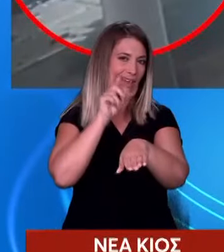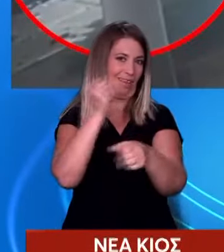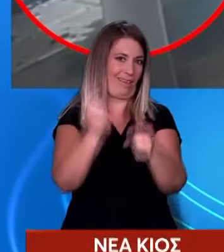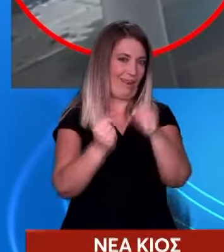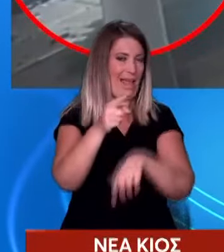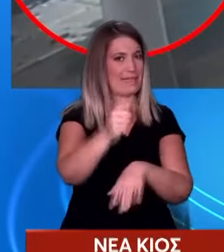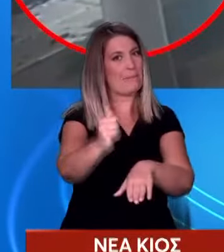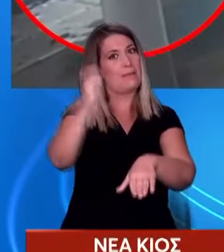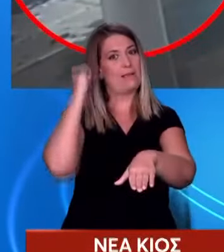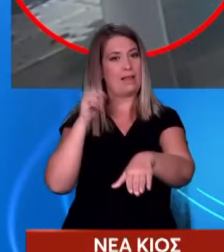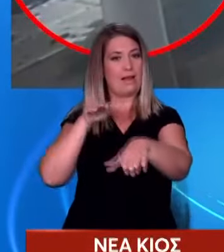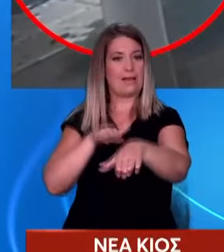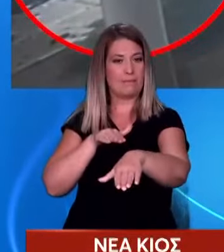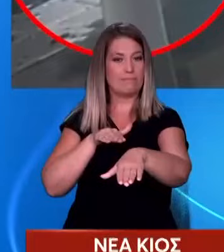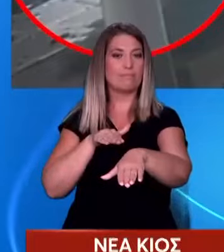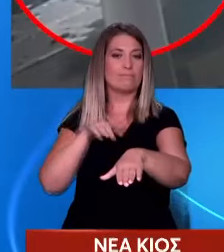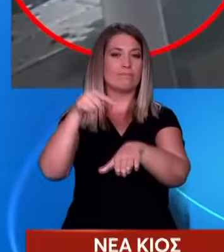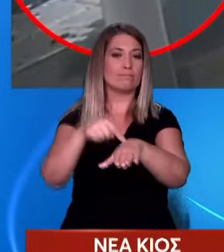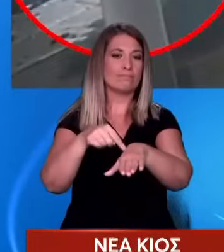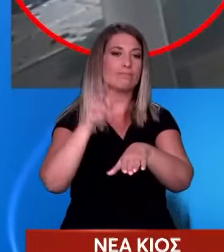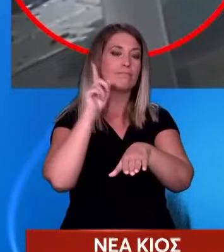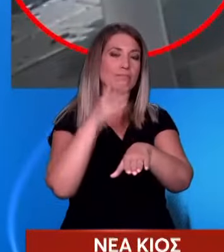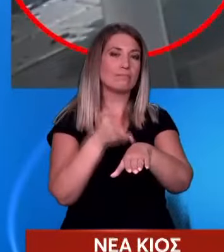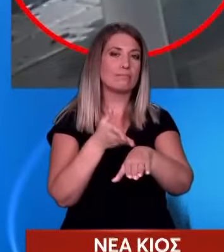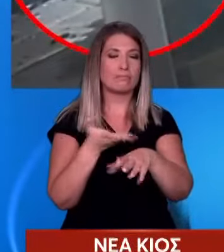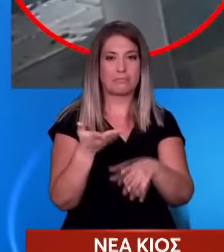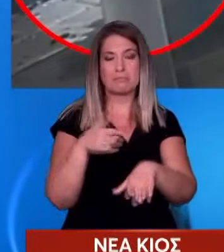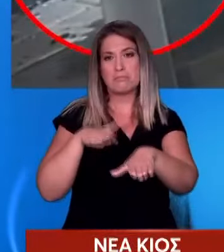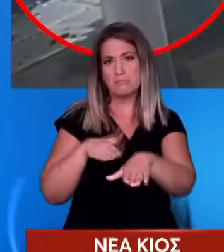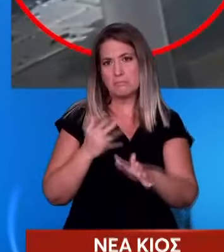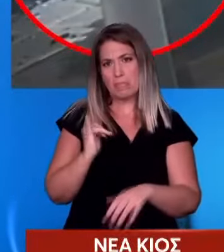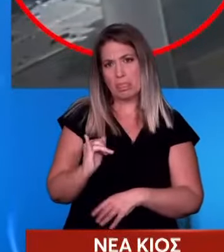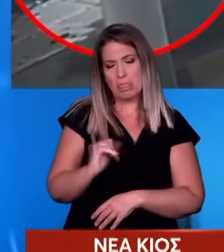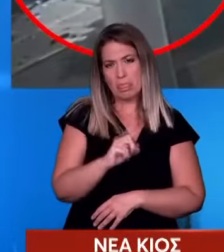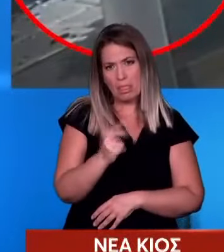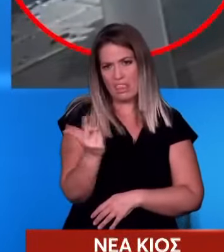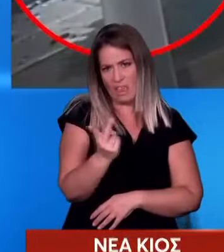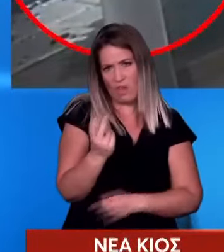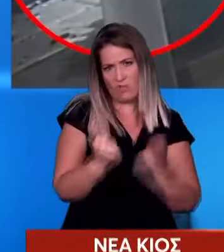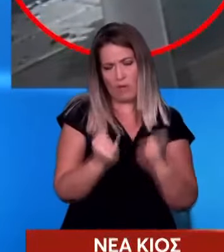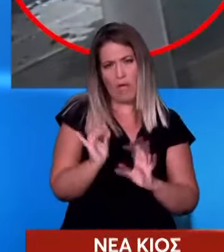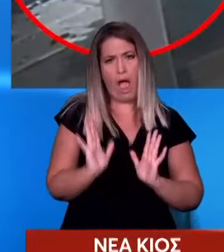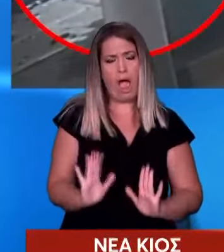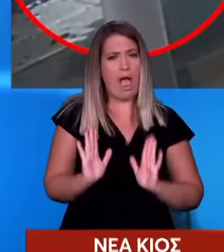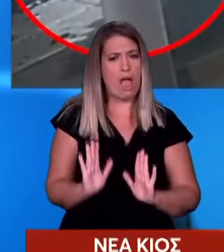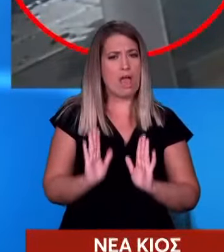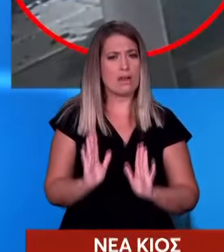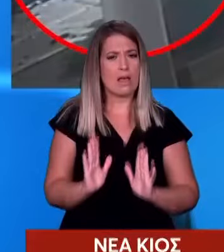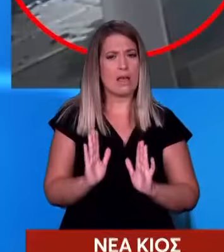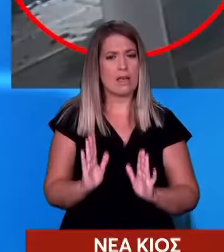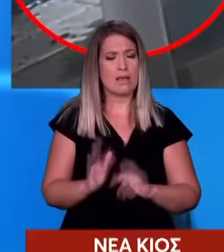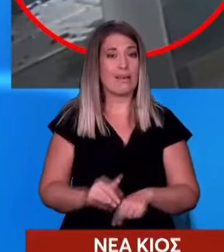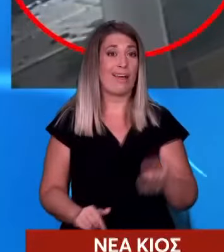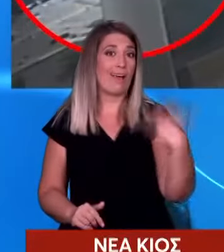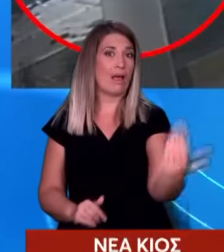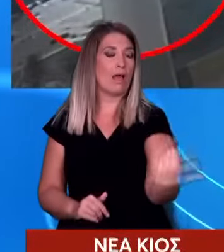η Διάνα, η κοπέλα που έχασε τη ζωή της, και ακριβώς πίσω, με πολύ χαμηλή ταχύτητα, έρχονται και τα δύο αυτοκίνητα. Και ο οδηγός που έρχεται από το αντίθετο